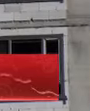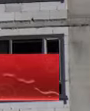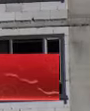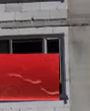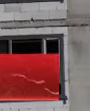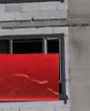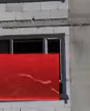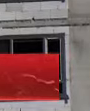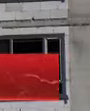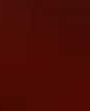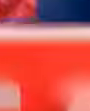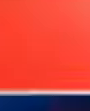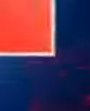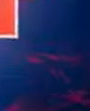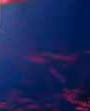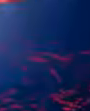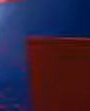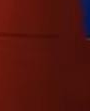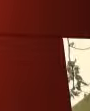считает виновным в трагедии?